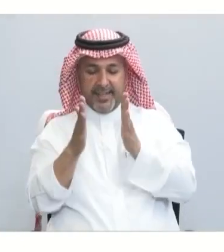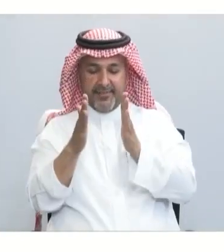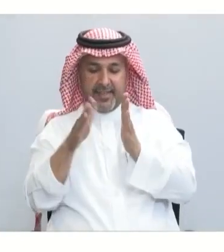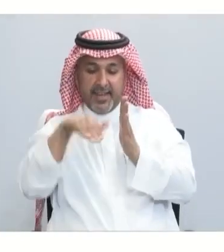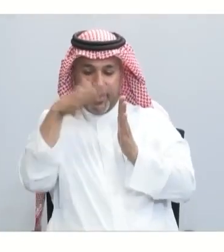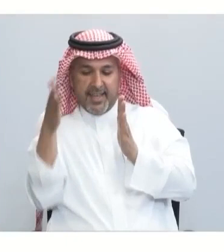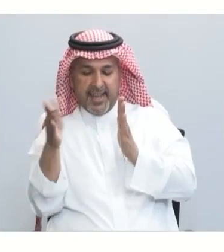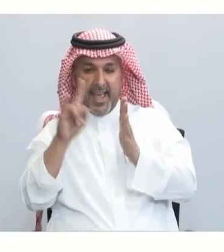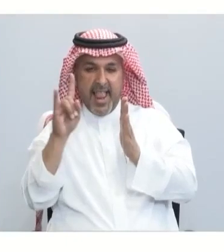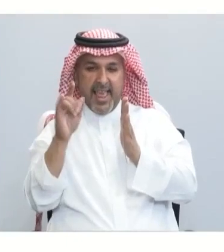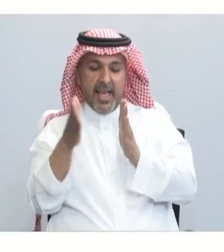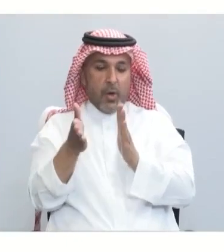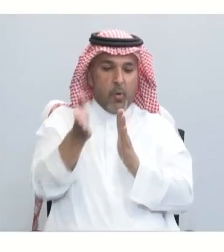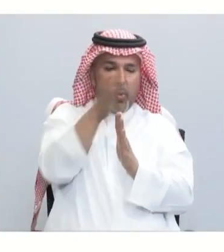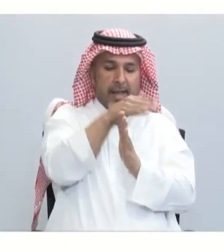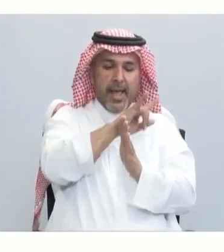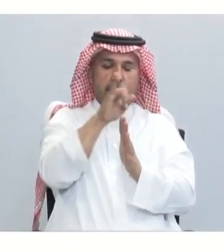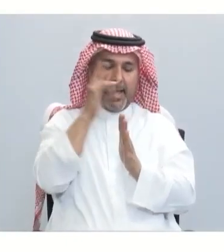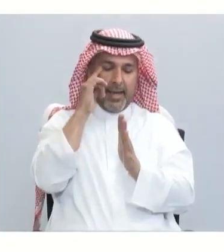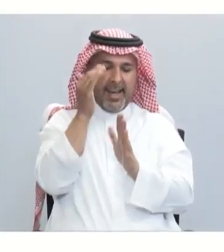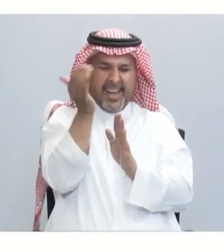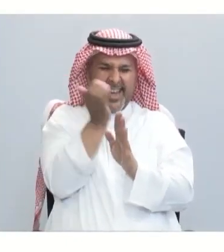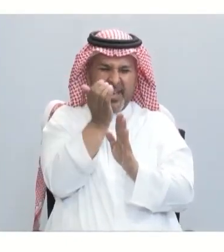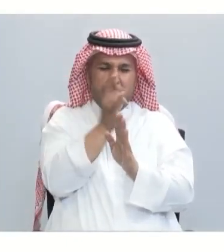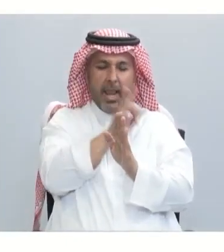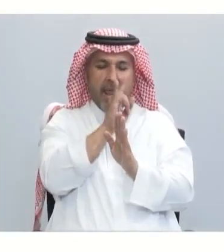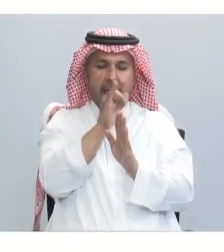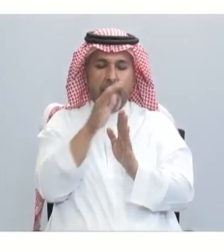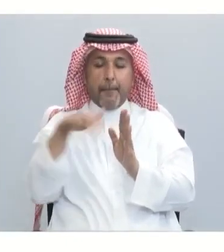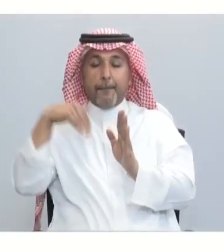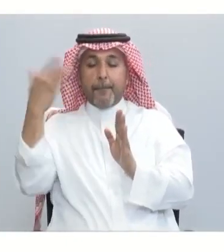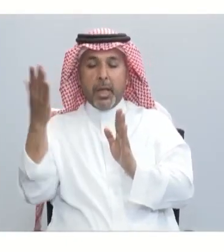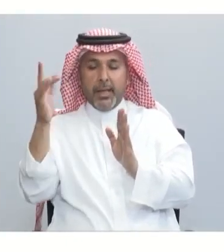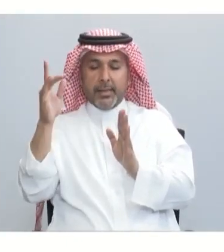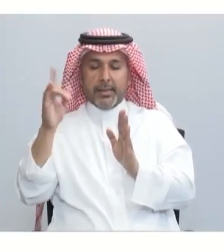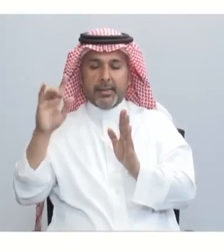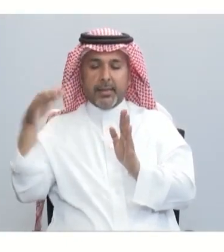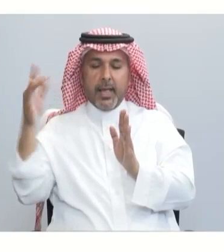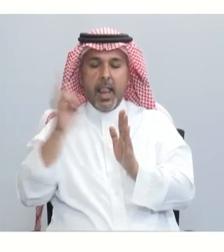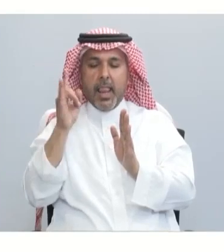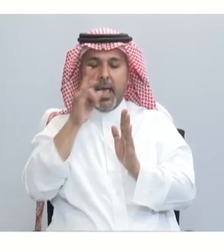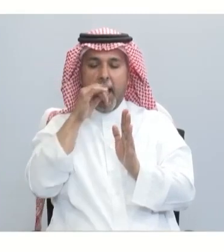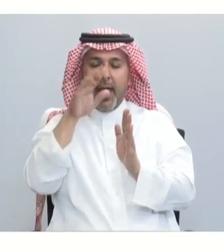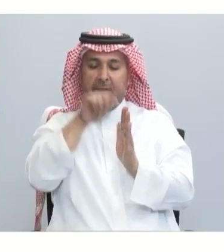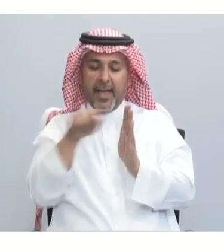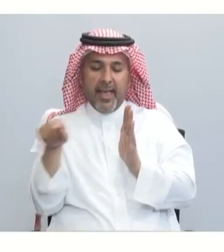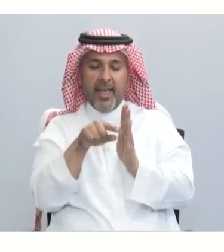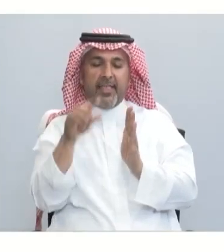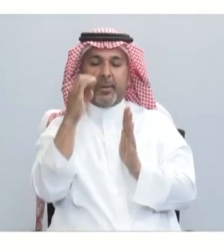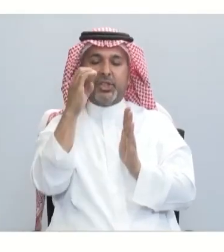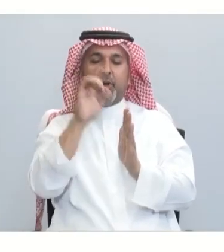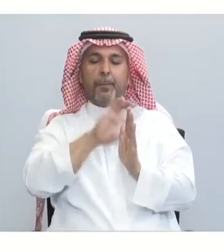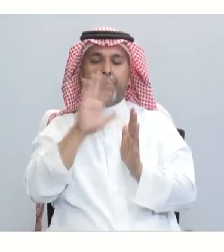اذا جذر 29 ليس اصغر من خ انما اكبر من خم اذا لا يحقق المتباينه